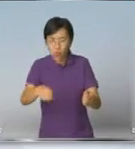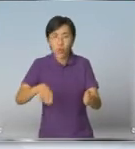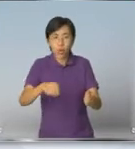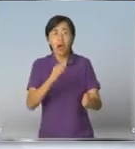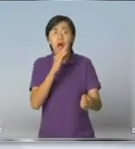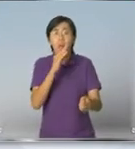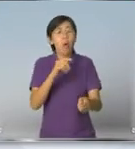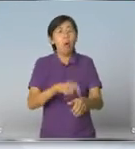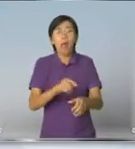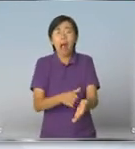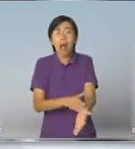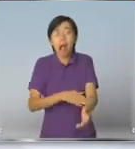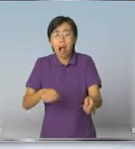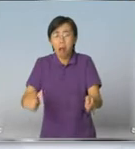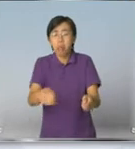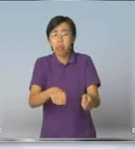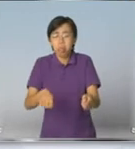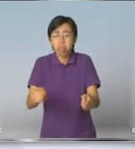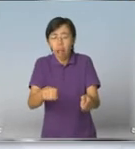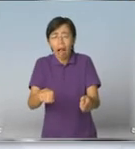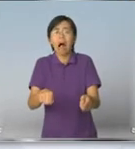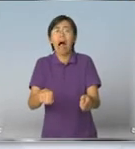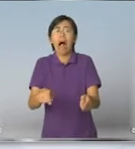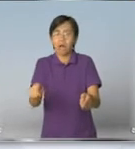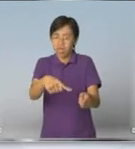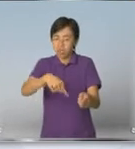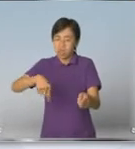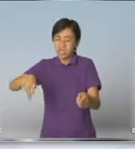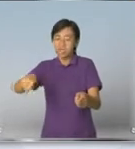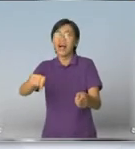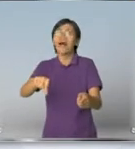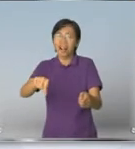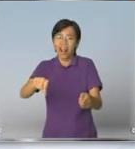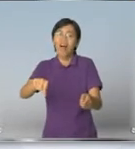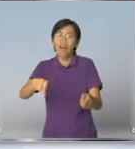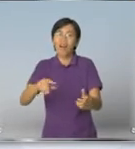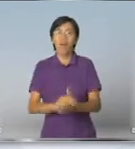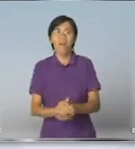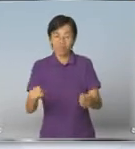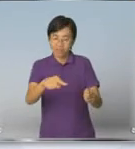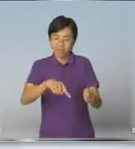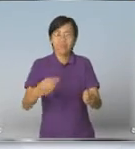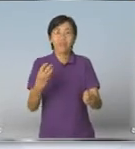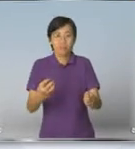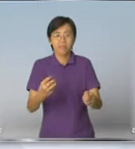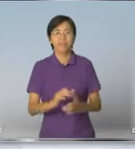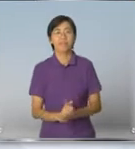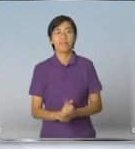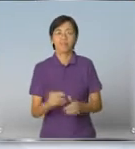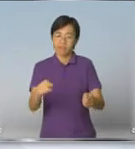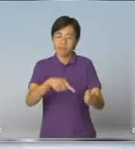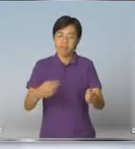กิดว่าคนไม่ทานมันจะเกิดอะไรขึ้นจันคร ับ ไม่ค่ะคือในส่วนที่เป็นคราบของน้ำแป้งที่อยู่ด้านขอบนอกค่ะก็คือเขาจะกรอบแ